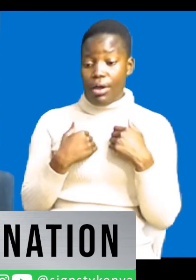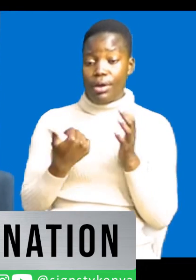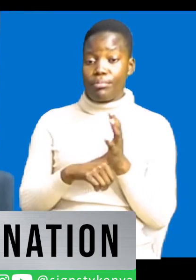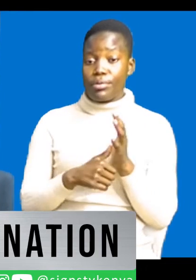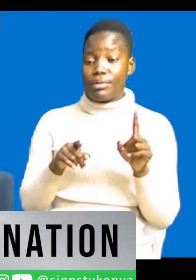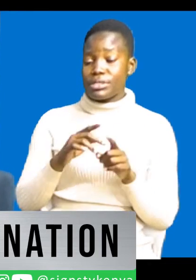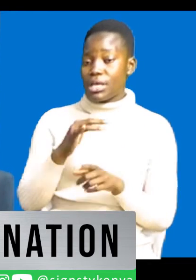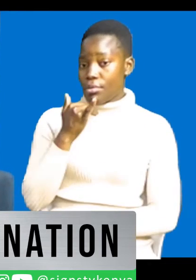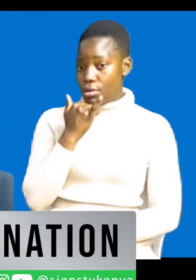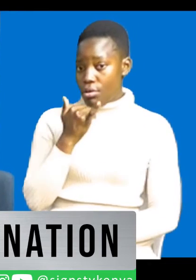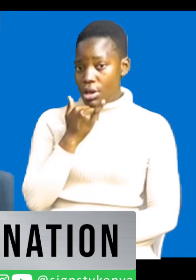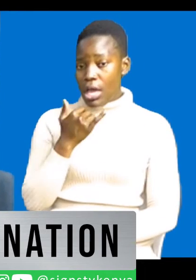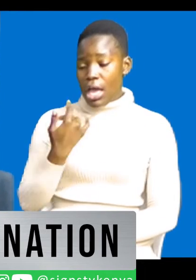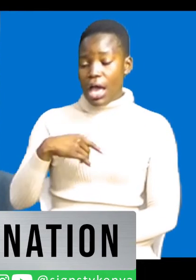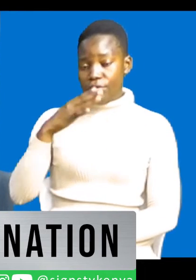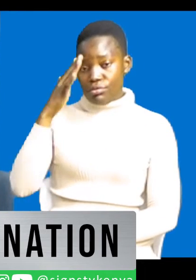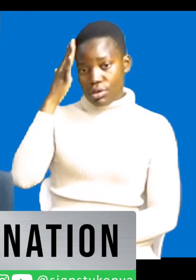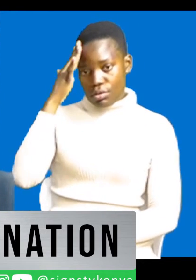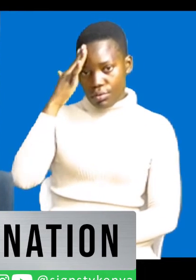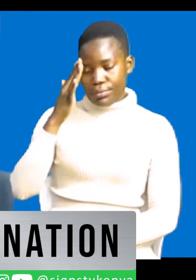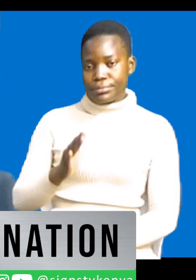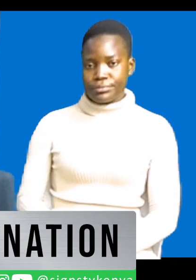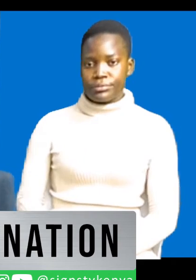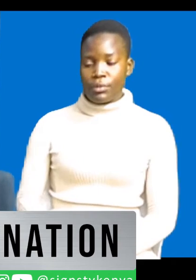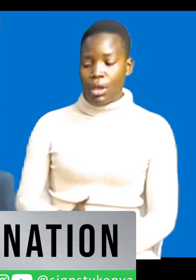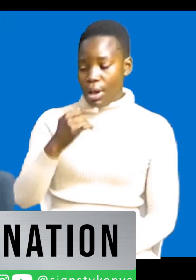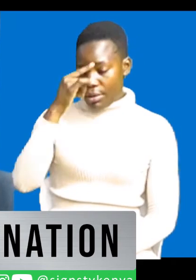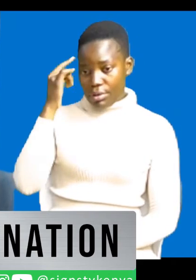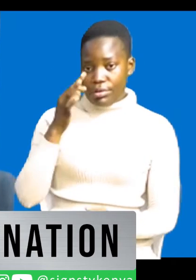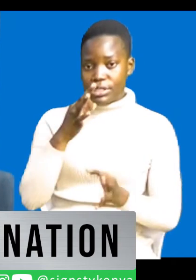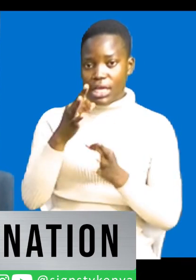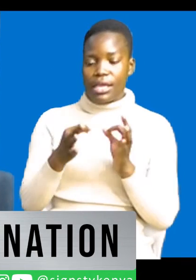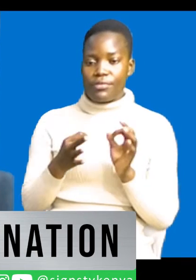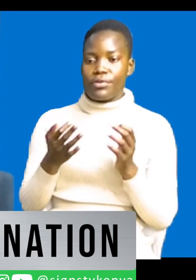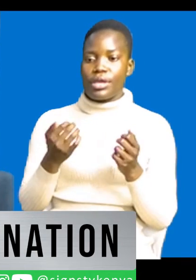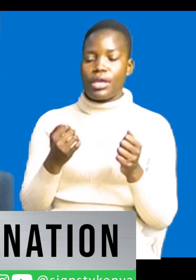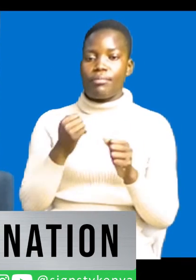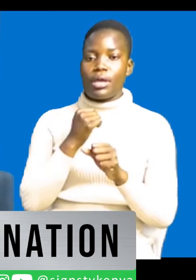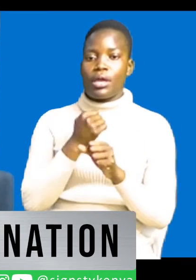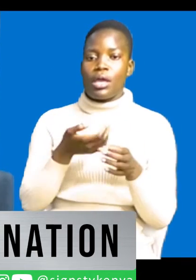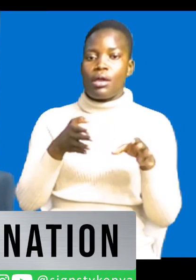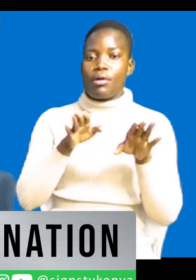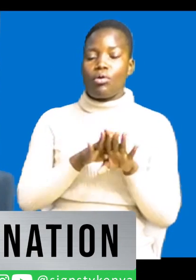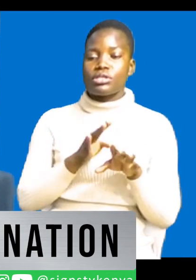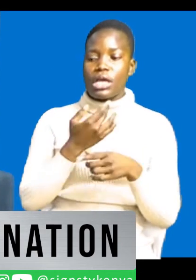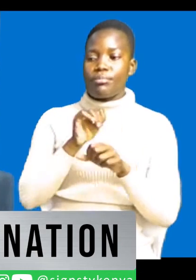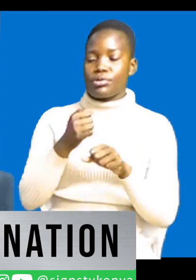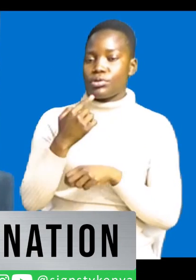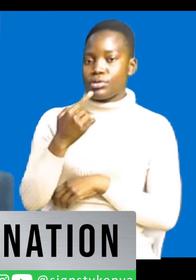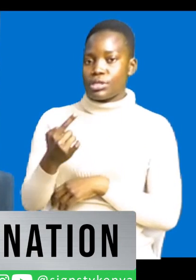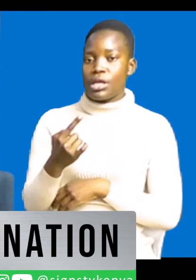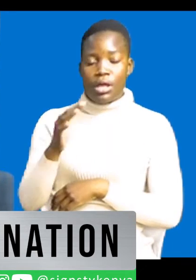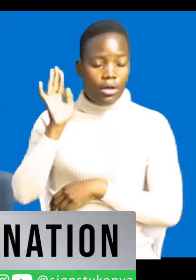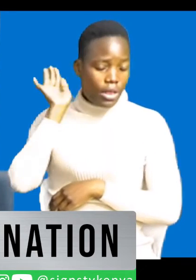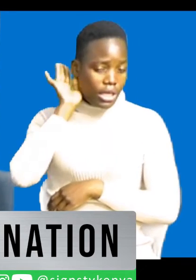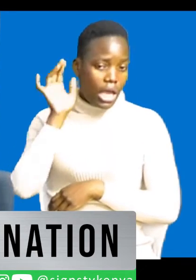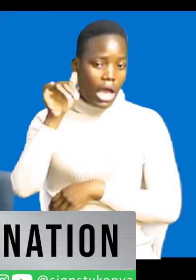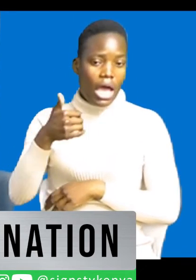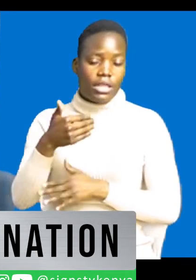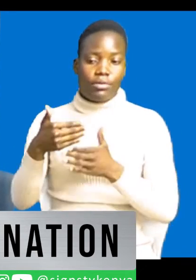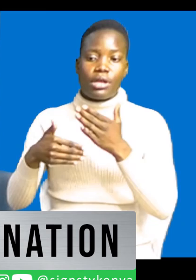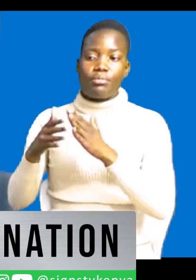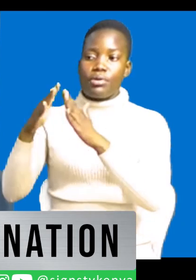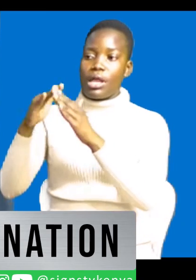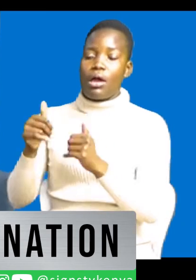mambo, tutajua. It should be like that, because ikikuwa imefungwa then we can't tell. Ndio unasikia wengine wanatengeza vyumba na